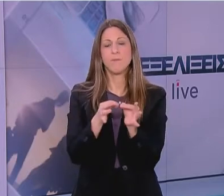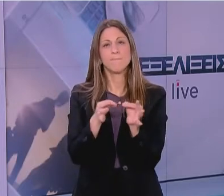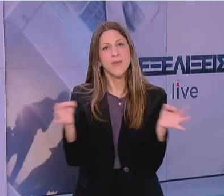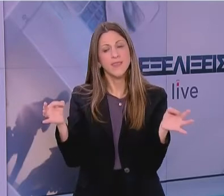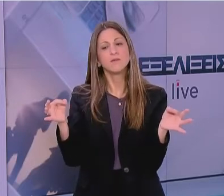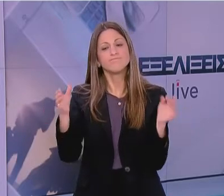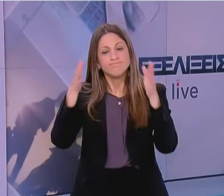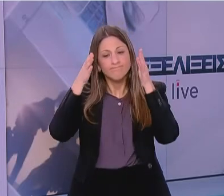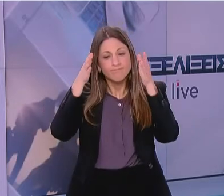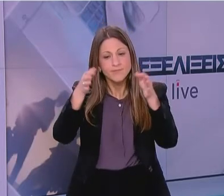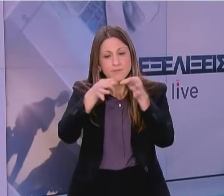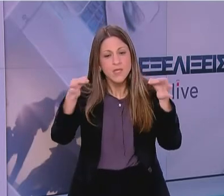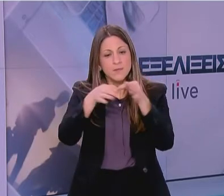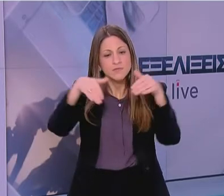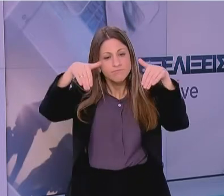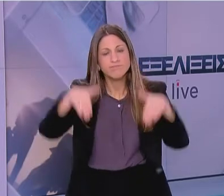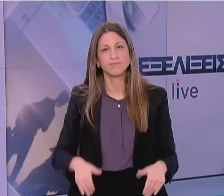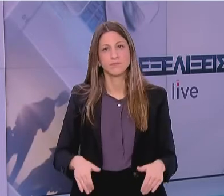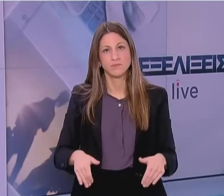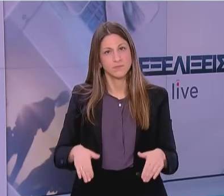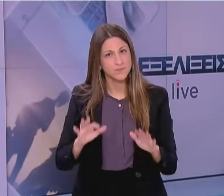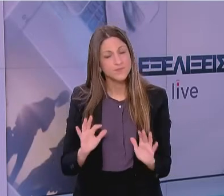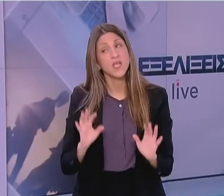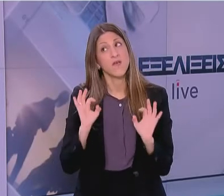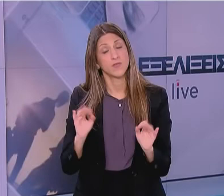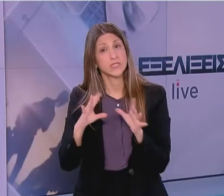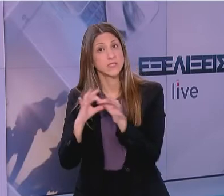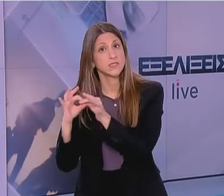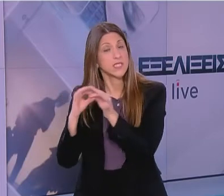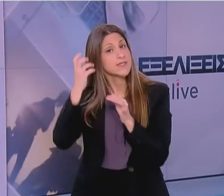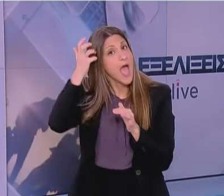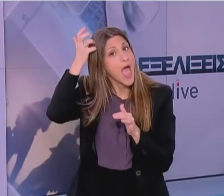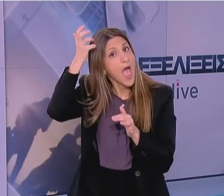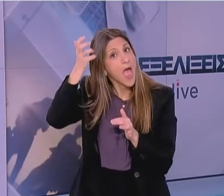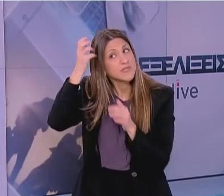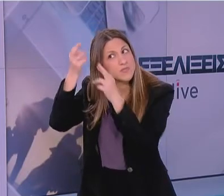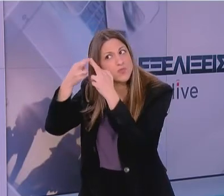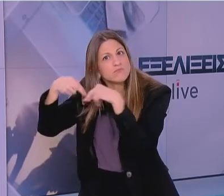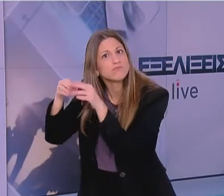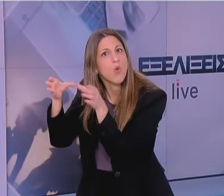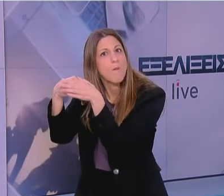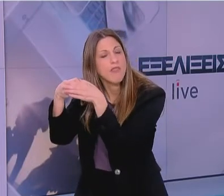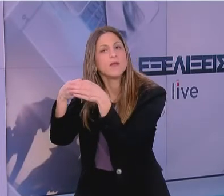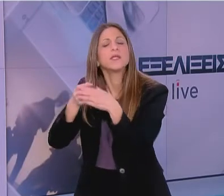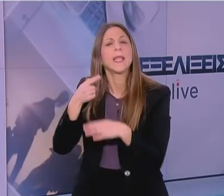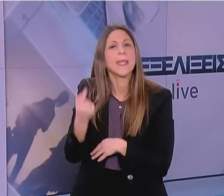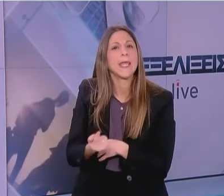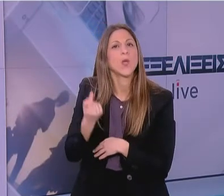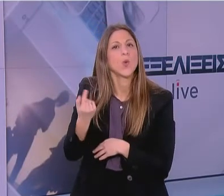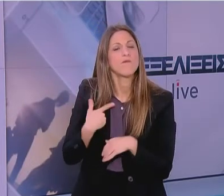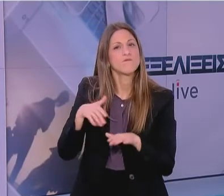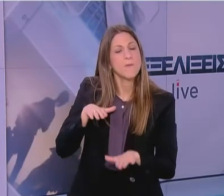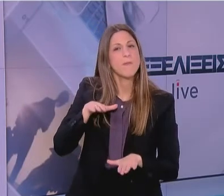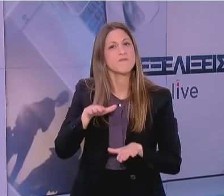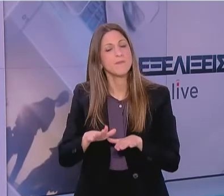τις 3 εβδομάδες, να αξιολογήσουμε την κατάσταση πάντα σε συνεργασία με την επιστημονική μας κοινότητα και βήμα-βήμα να προχωράμε στη